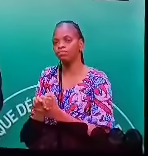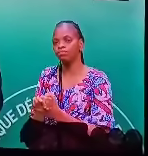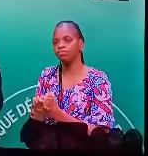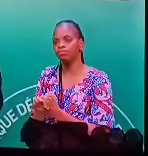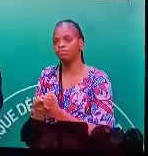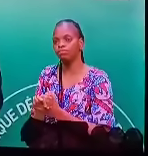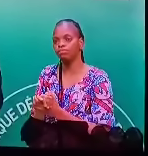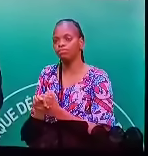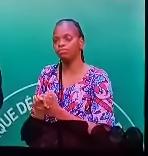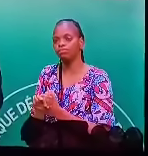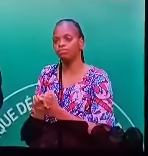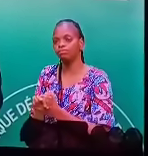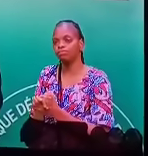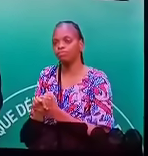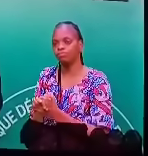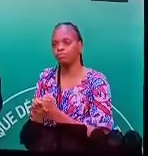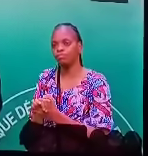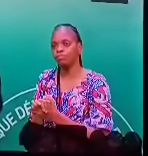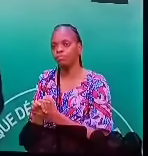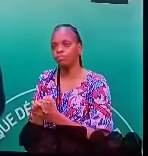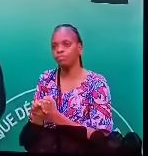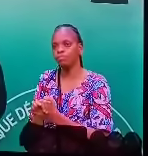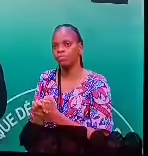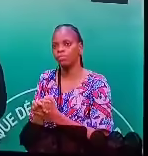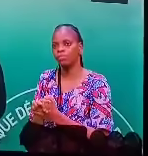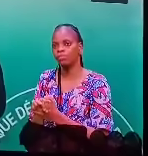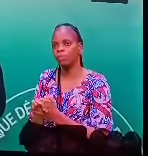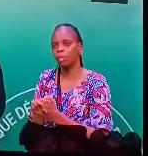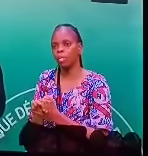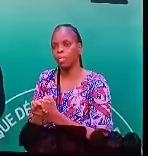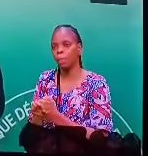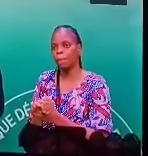ne pouvaient pas être ignorés. Parce qu'on sait tous bien qu'au-delà